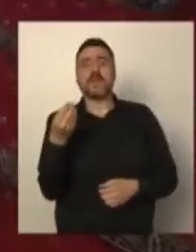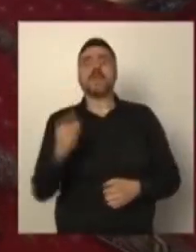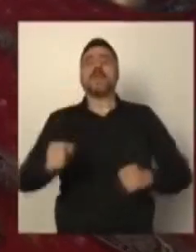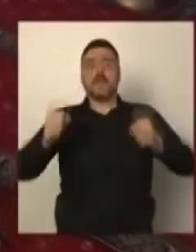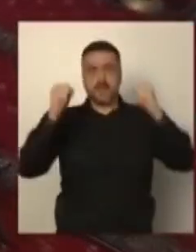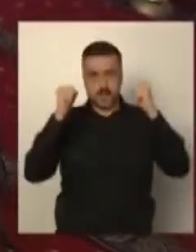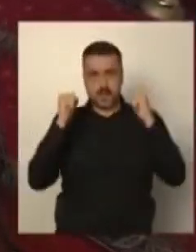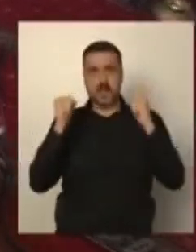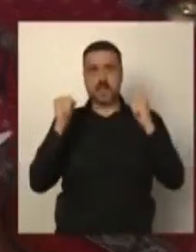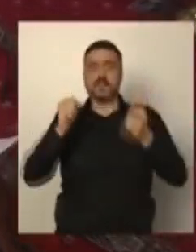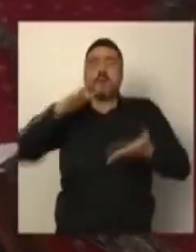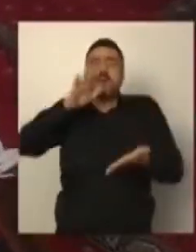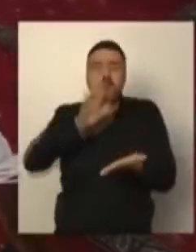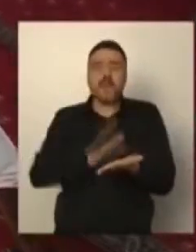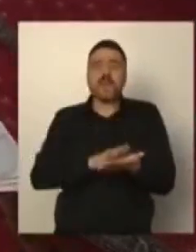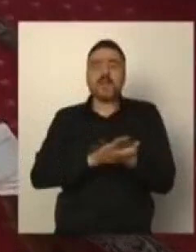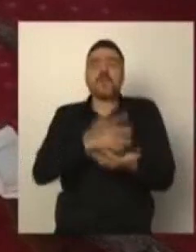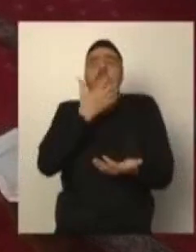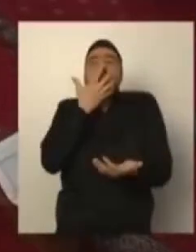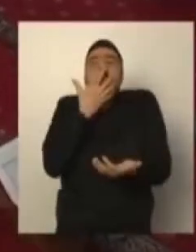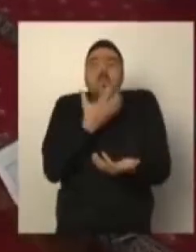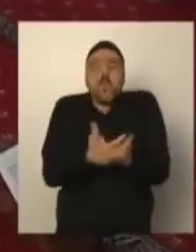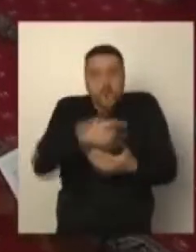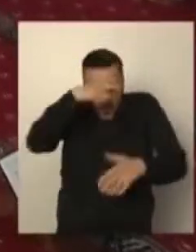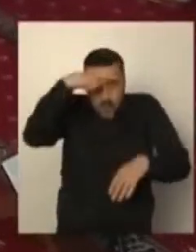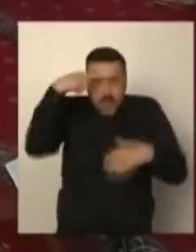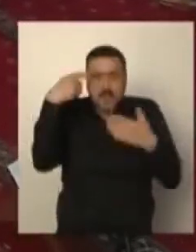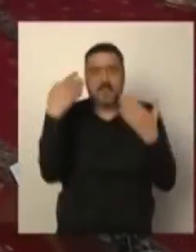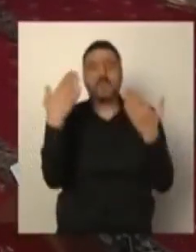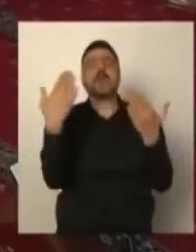sağlıklı, bereketli bir ömür nasip eyle.